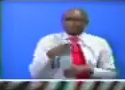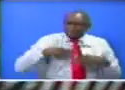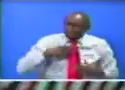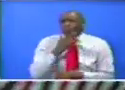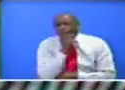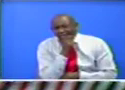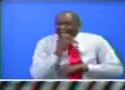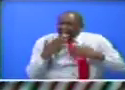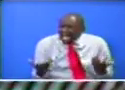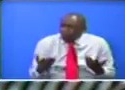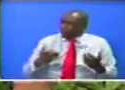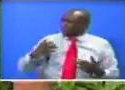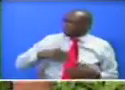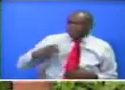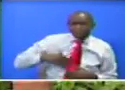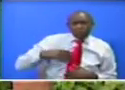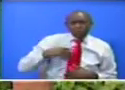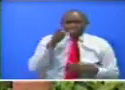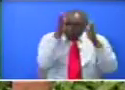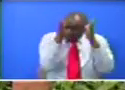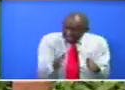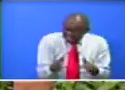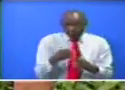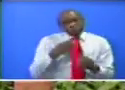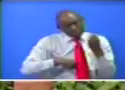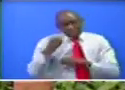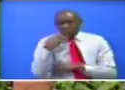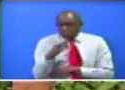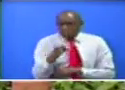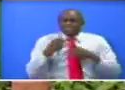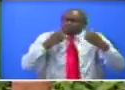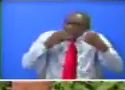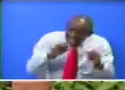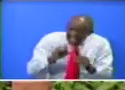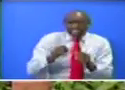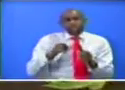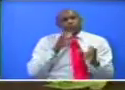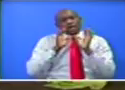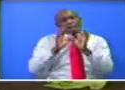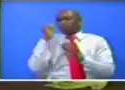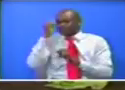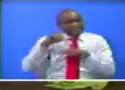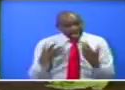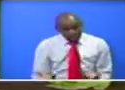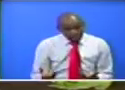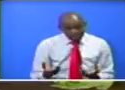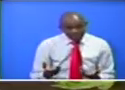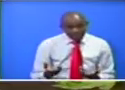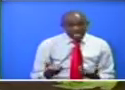just what would inspire a watchman come vegetable vendor to try his hands at politics. Ile kitu